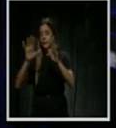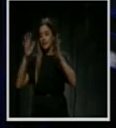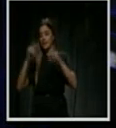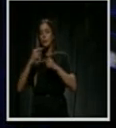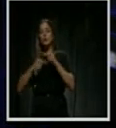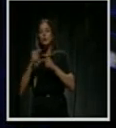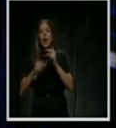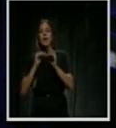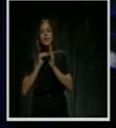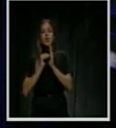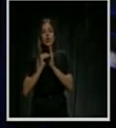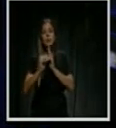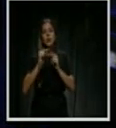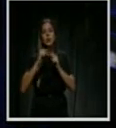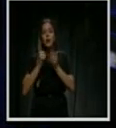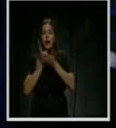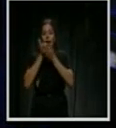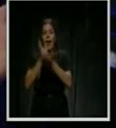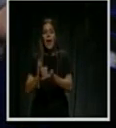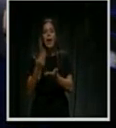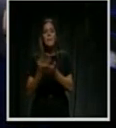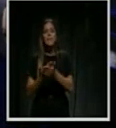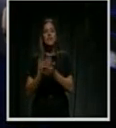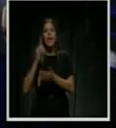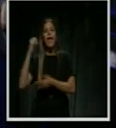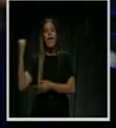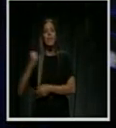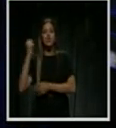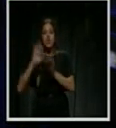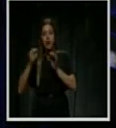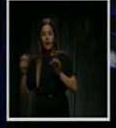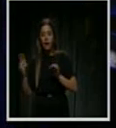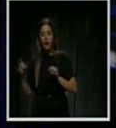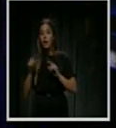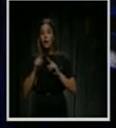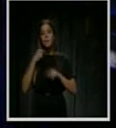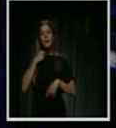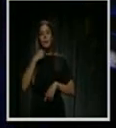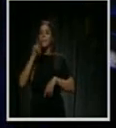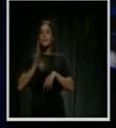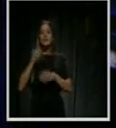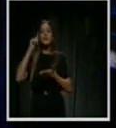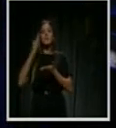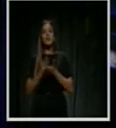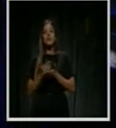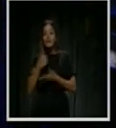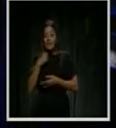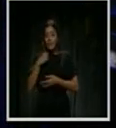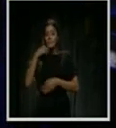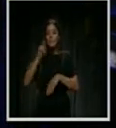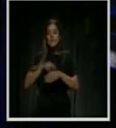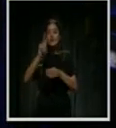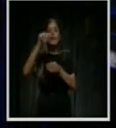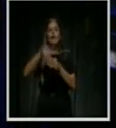sostenibilità tas-sussidji fil-qasam tal-enerġija li jiena ikolli dejja marbutin u ma nistax nivvota dwar